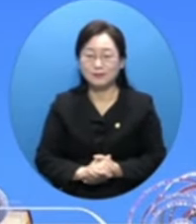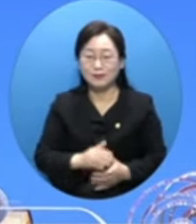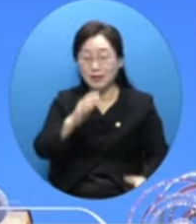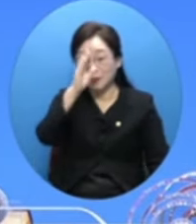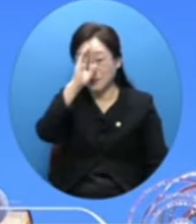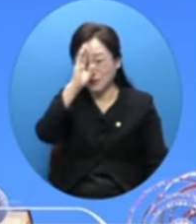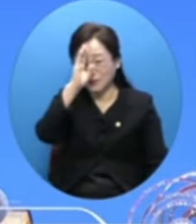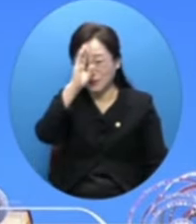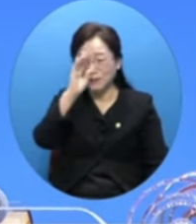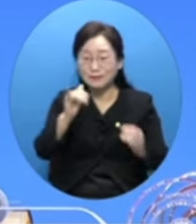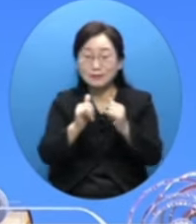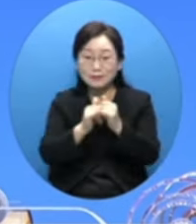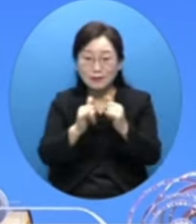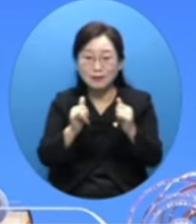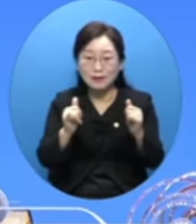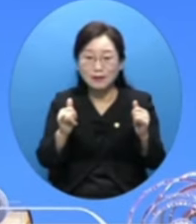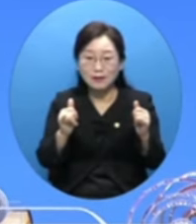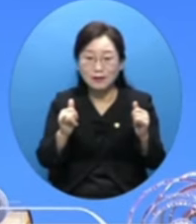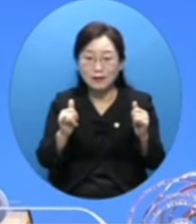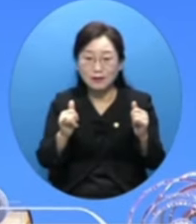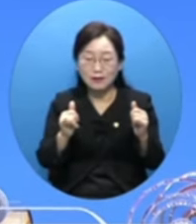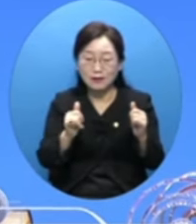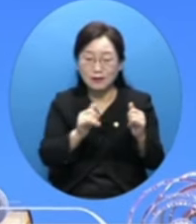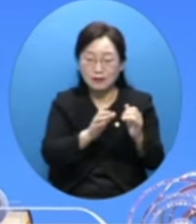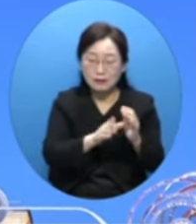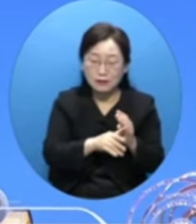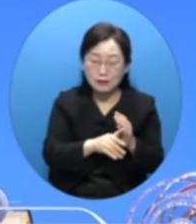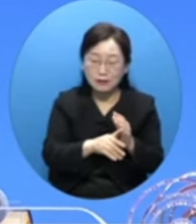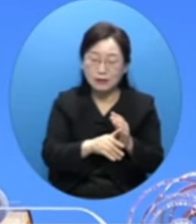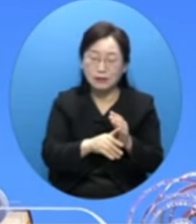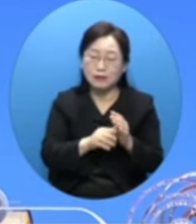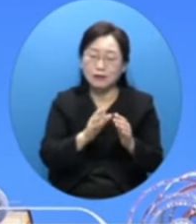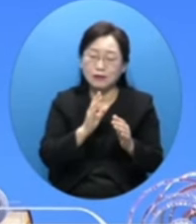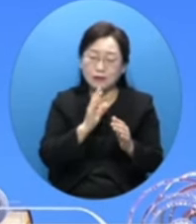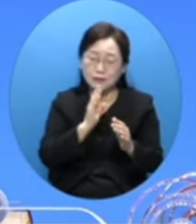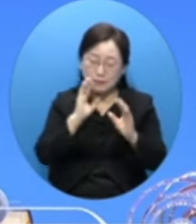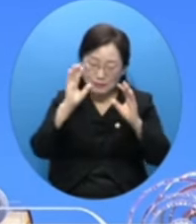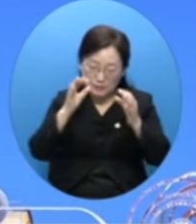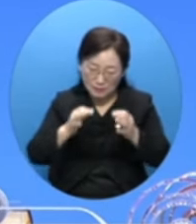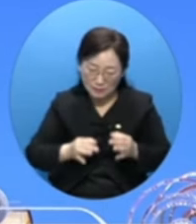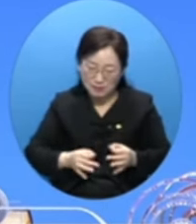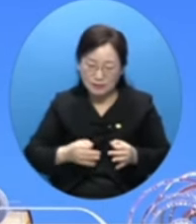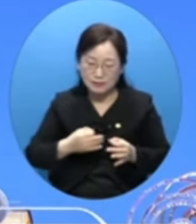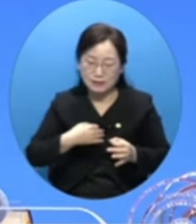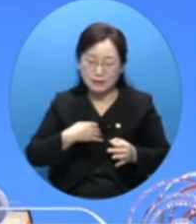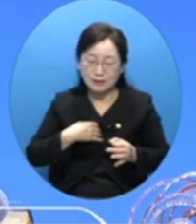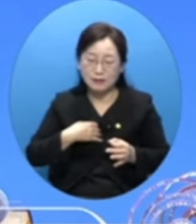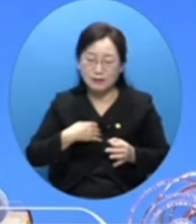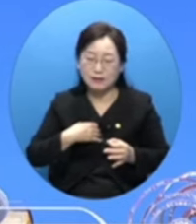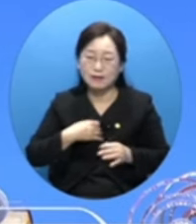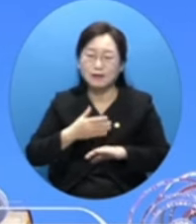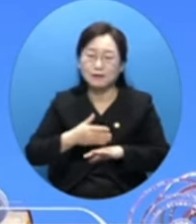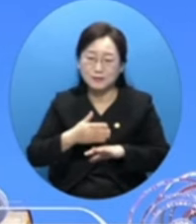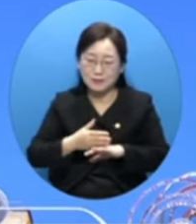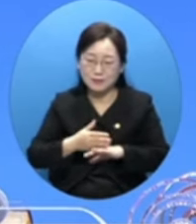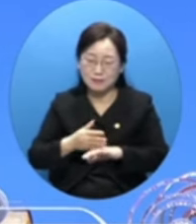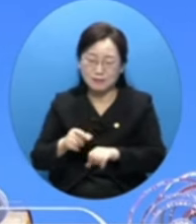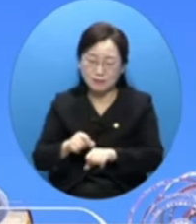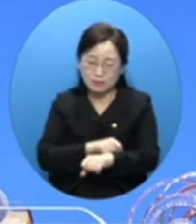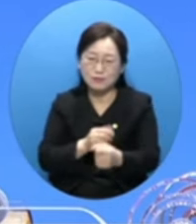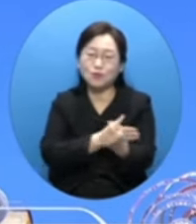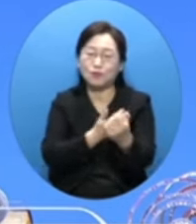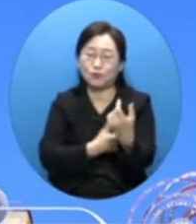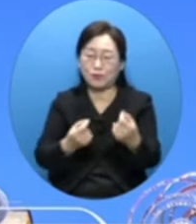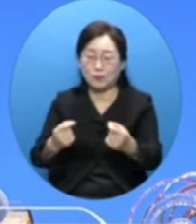병자였을 때 건강한 사람이 못 드리는 이 감사를 드릴 수 있는 것이 얼마나 큰 특권입니까? 건강한